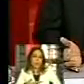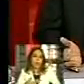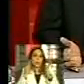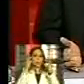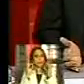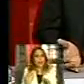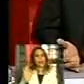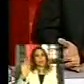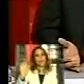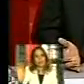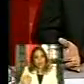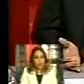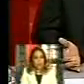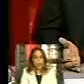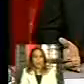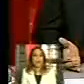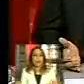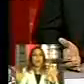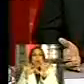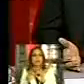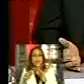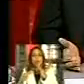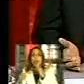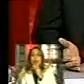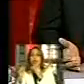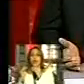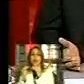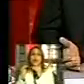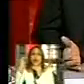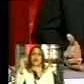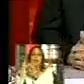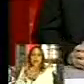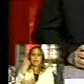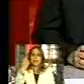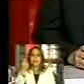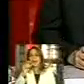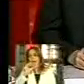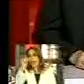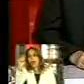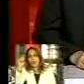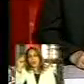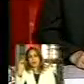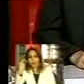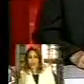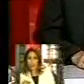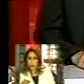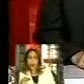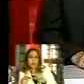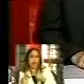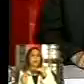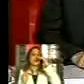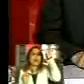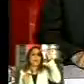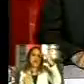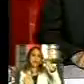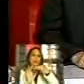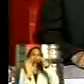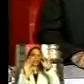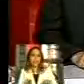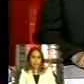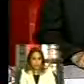הוא קושר את הגובה של השכר הנמוך ביותר לחברה, בחברה, לגובה הגבוה ביותר. זה מצד אחד. מצד שני, לשמחתי, הוא מקבל